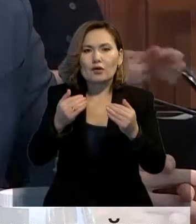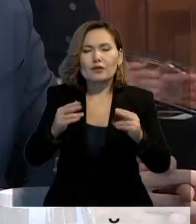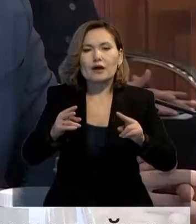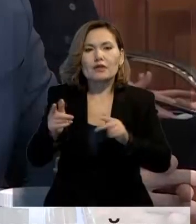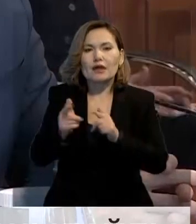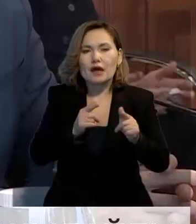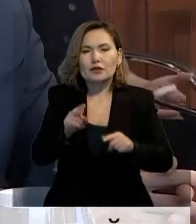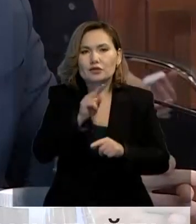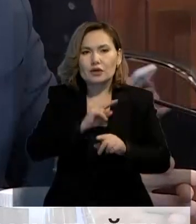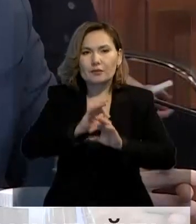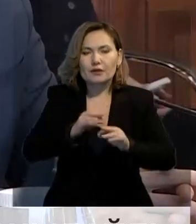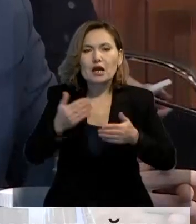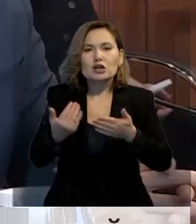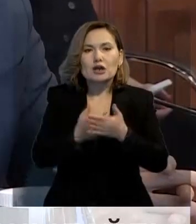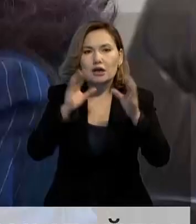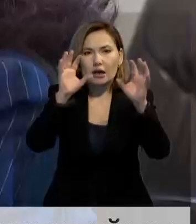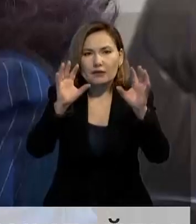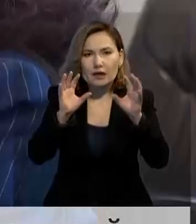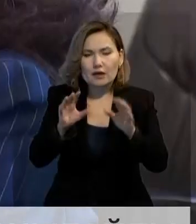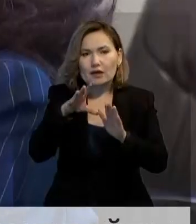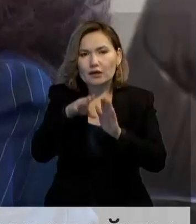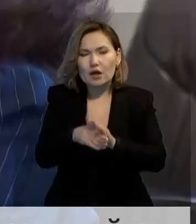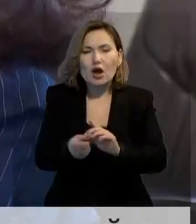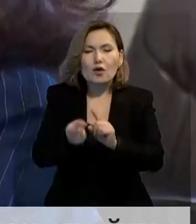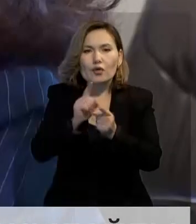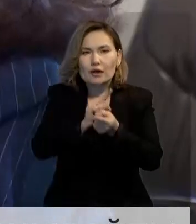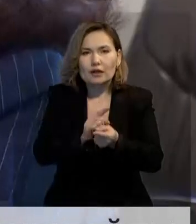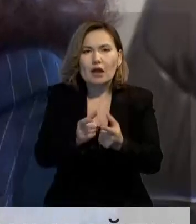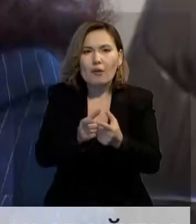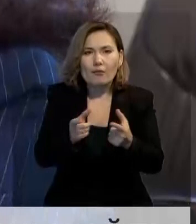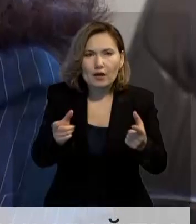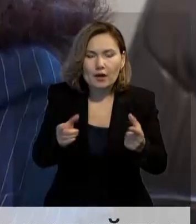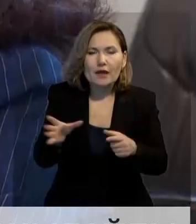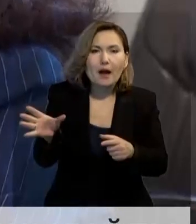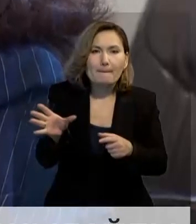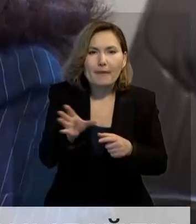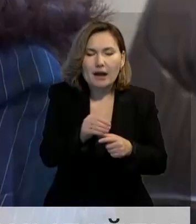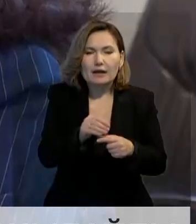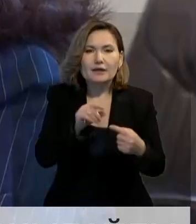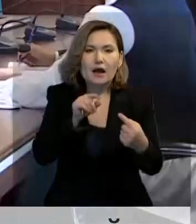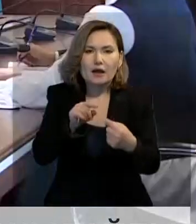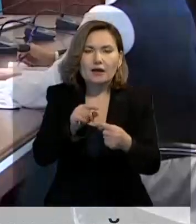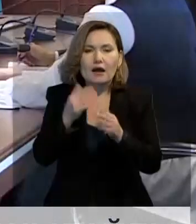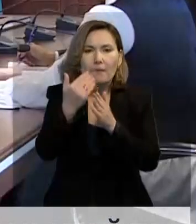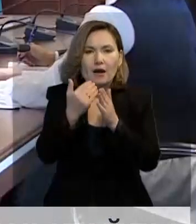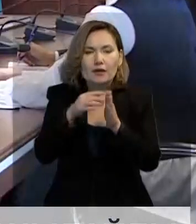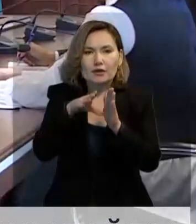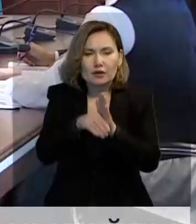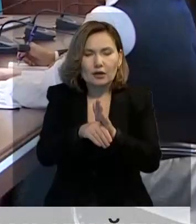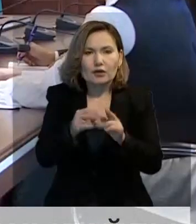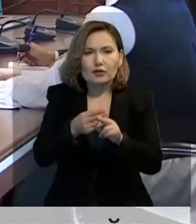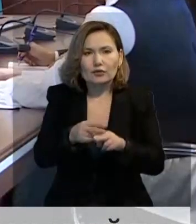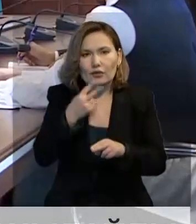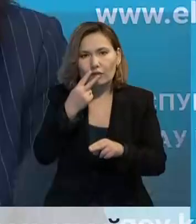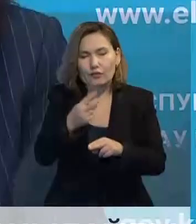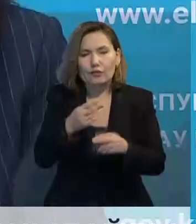бүгін дайындықтарын пысықтап, жаңа конституция аясында өзгерген бюллетендегі барлығына қарсы деген баған енгізілген қуана